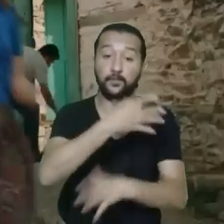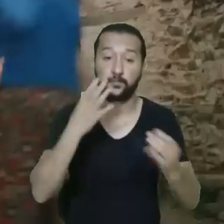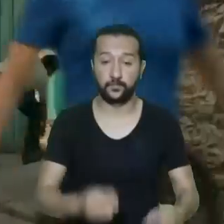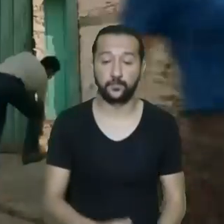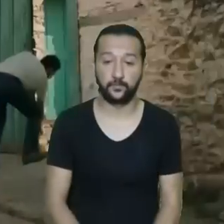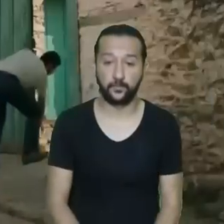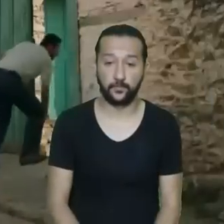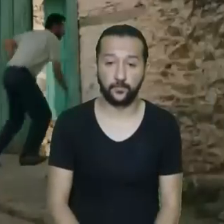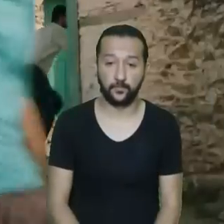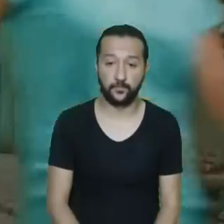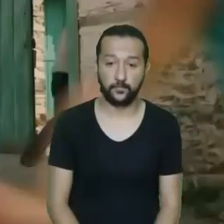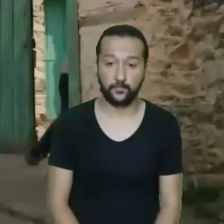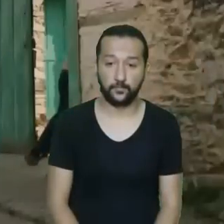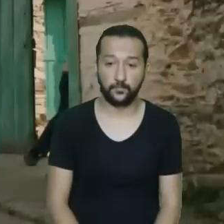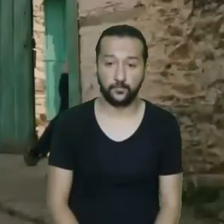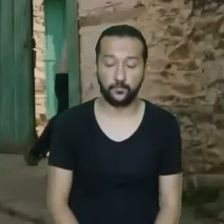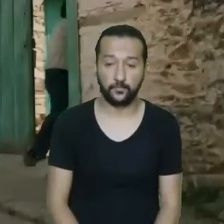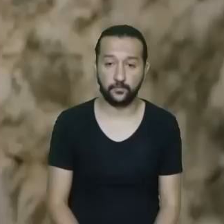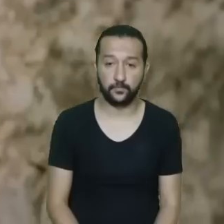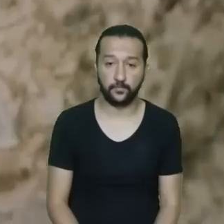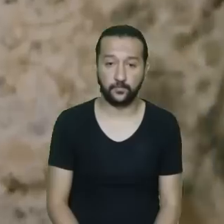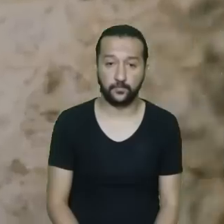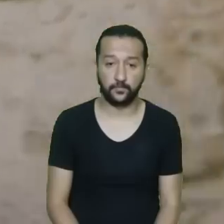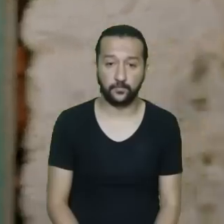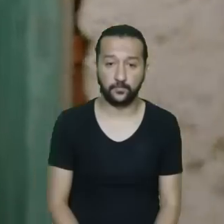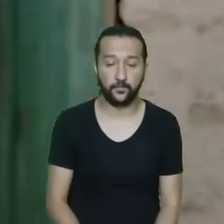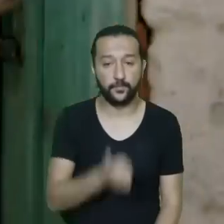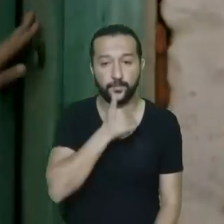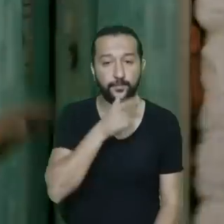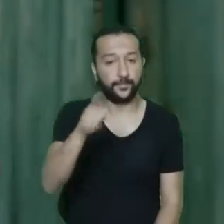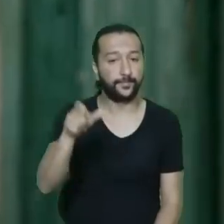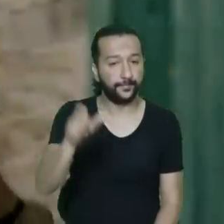veriversin. Zeytin bidonunu içeri bırakıp kapıyı kapattı.